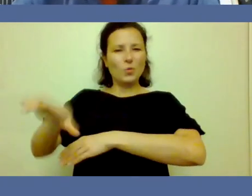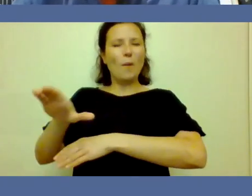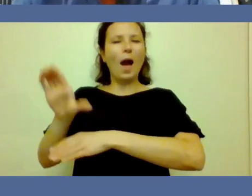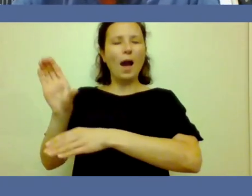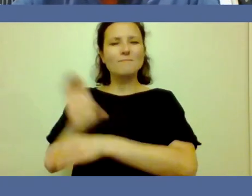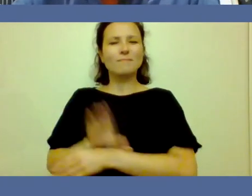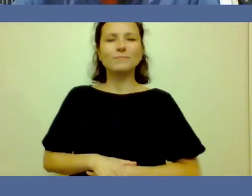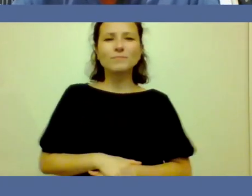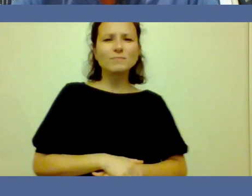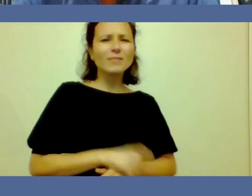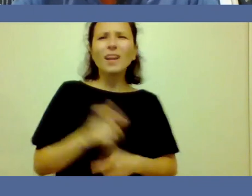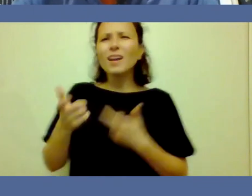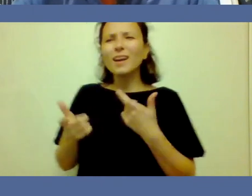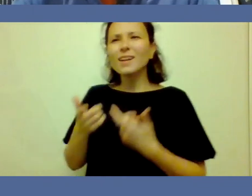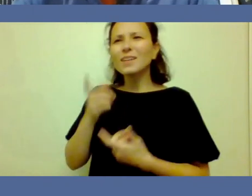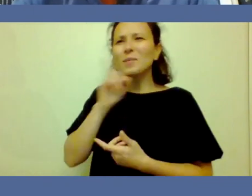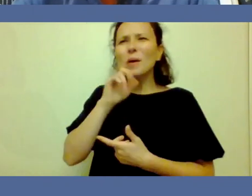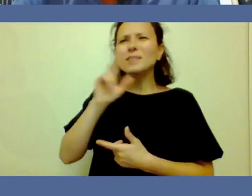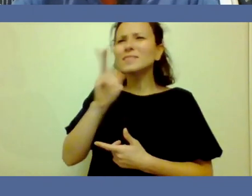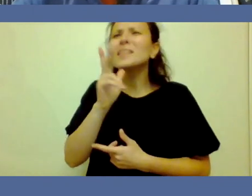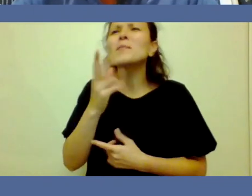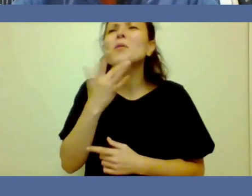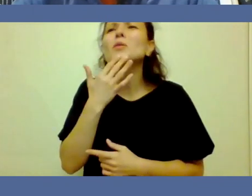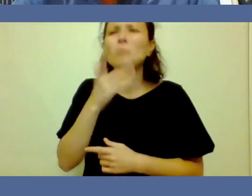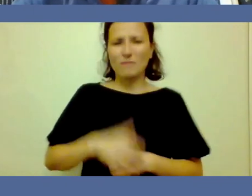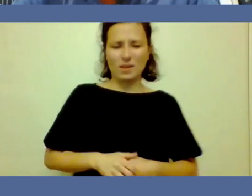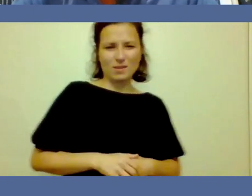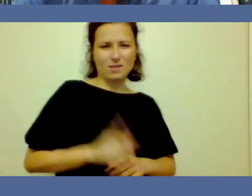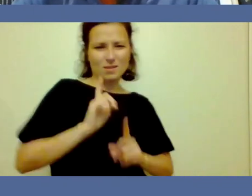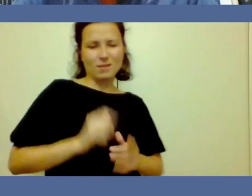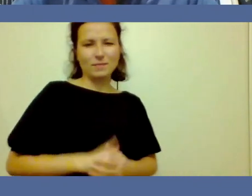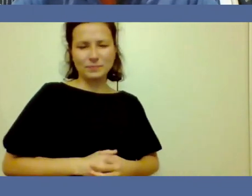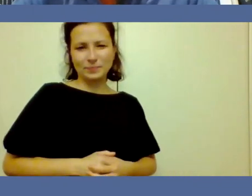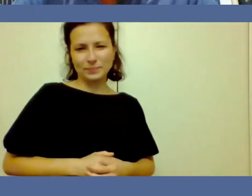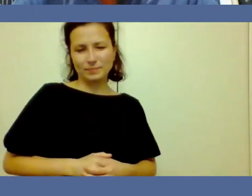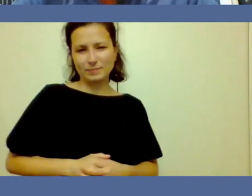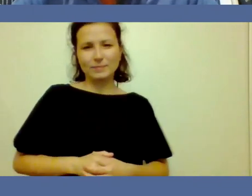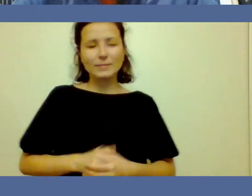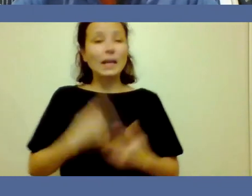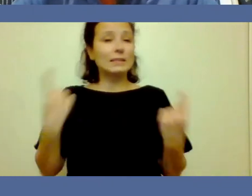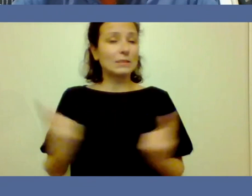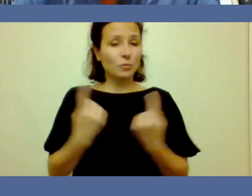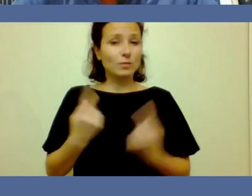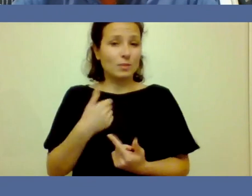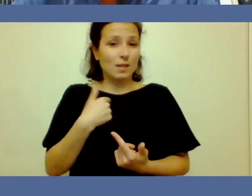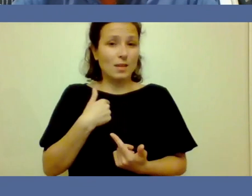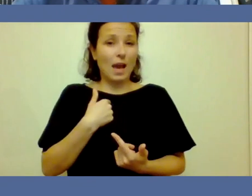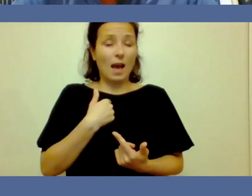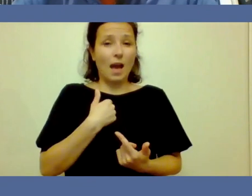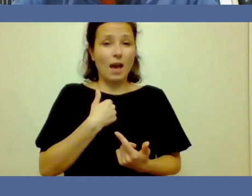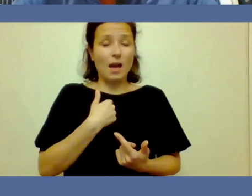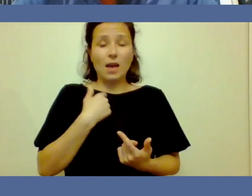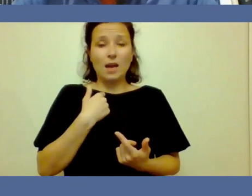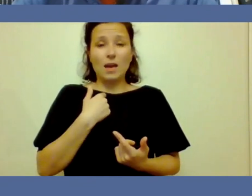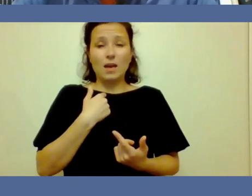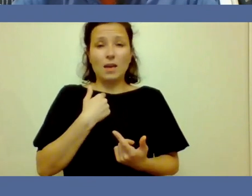co, no po prostu dla mnie to jest. Taka sytuacja, ja bym nie istniała, jakby